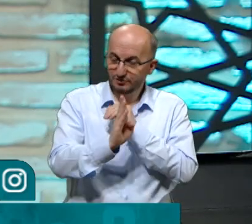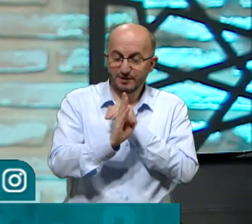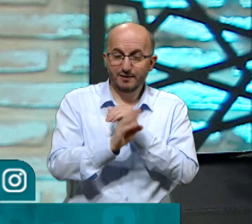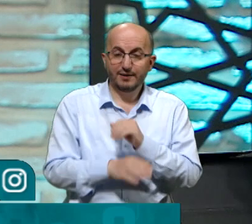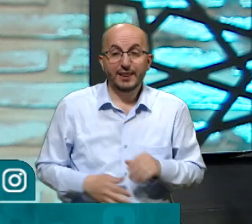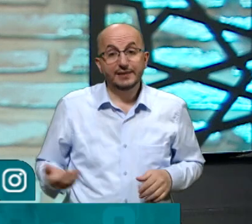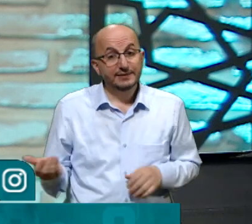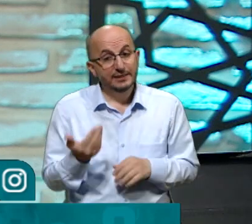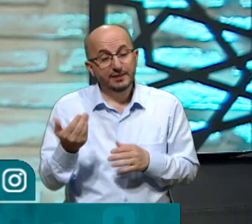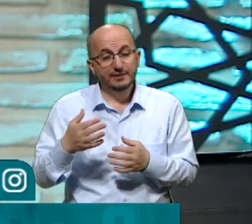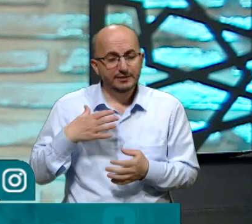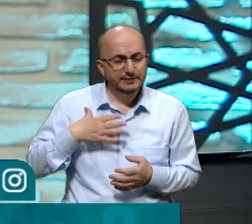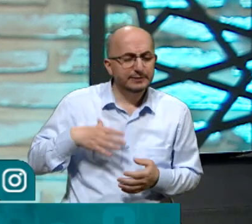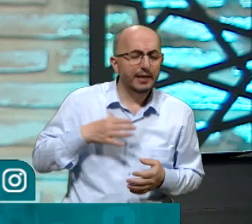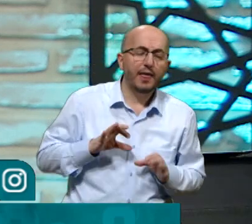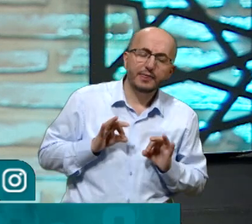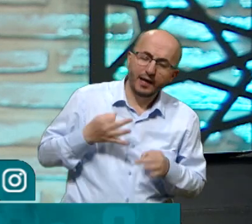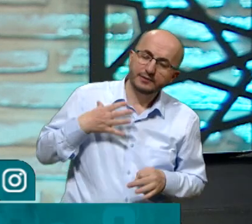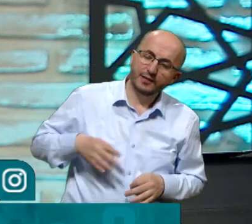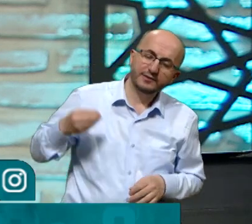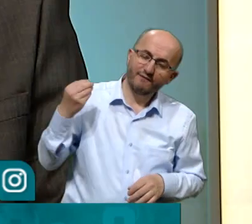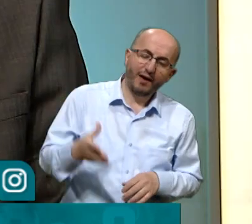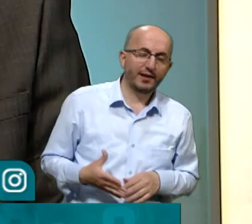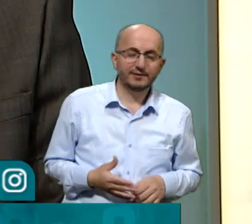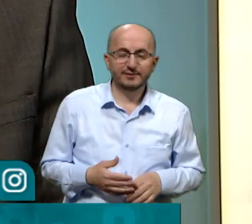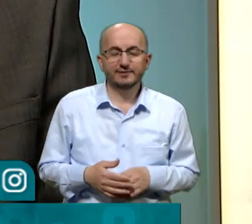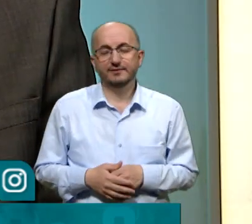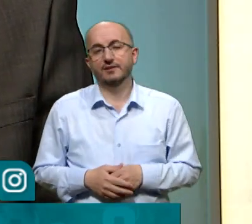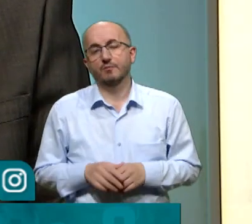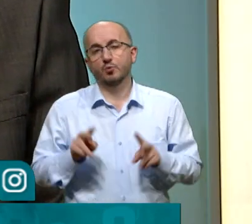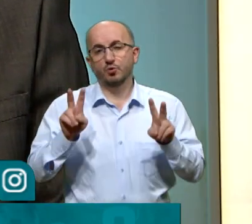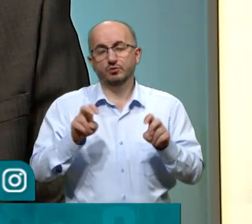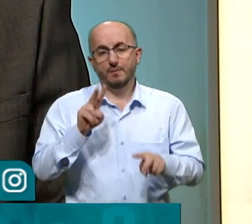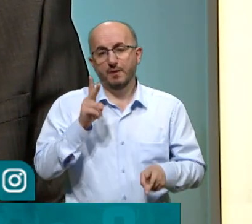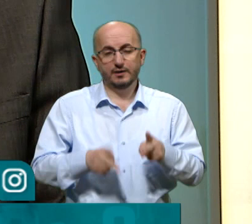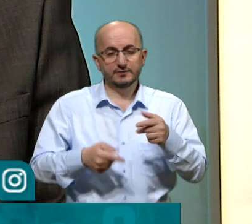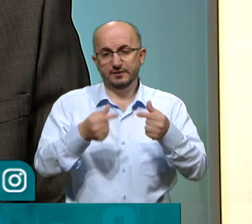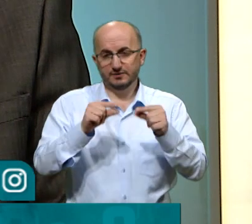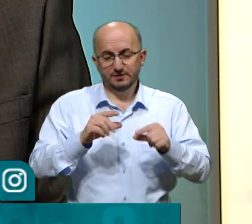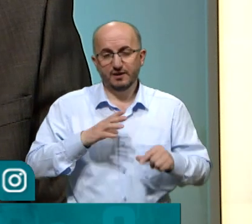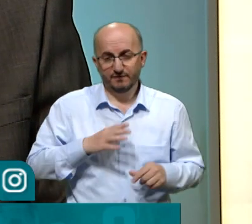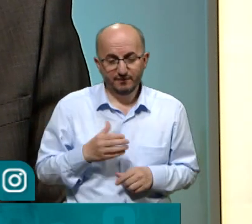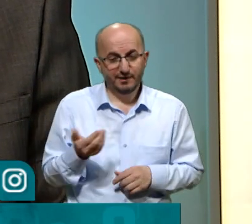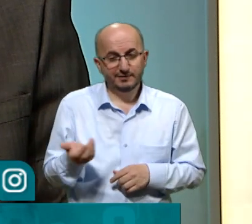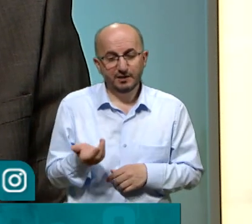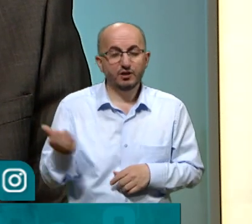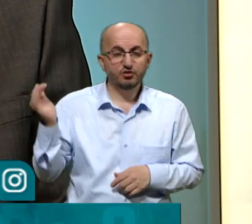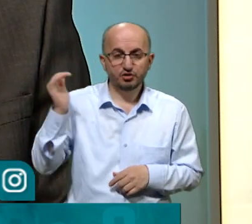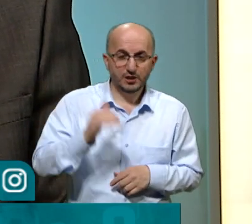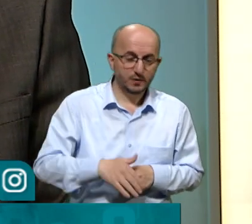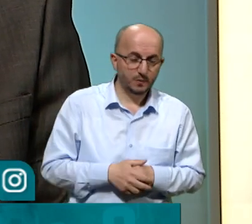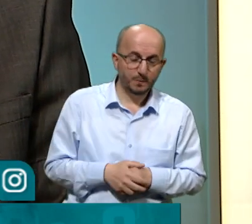herkese verilen insan ne isterse istesin over burada bu konuda bazı hadisler var ya hani dilenci geliyor